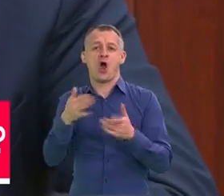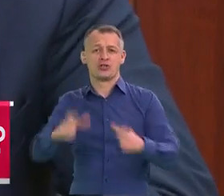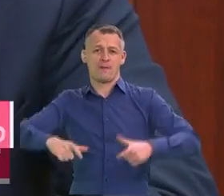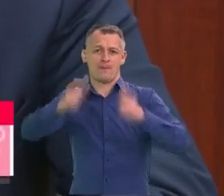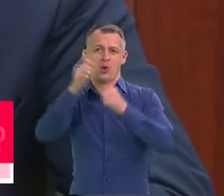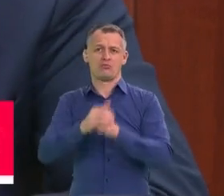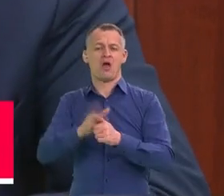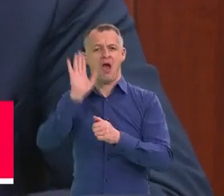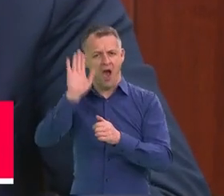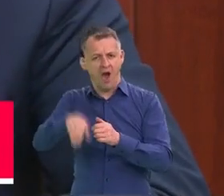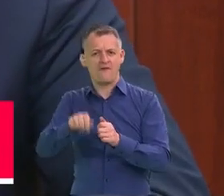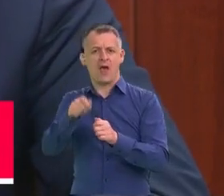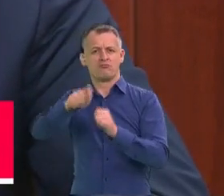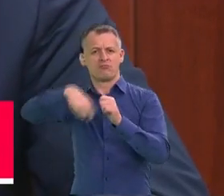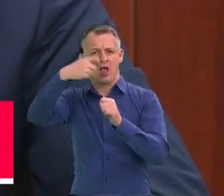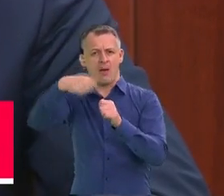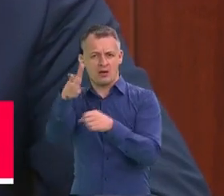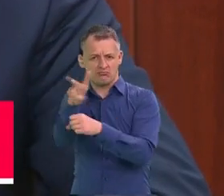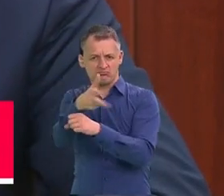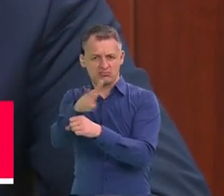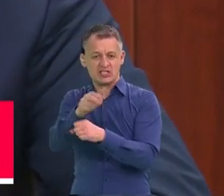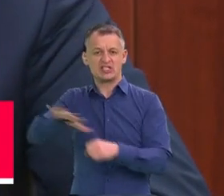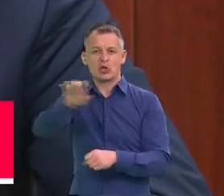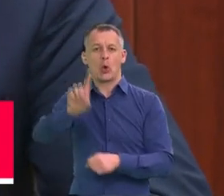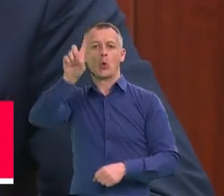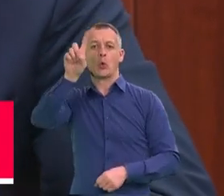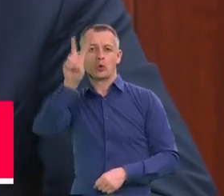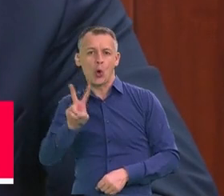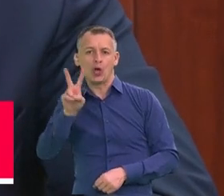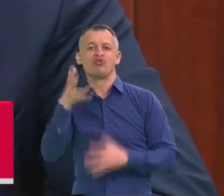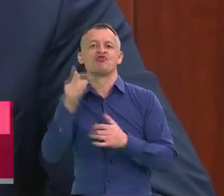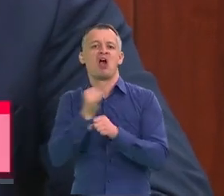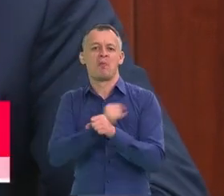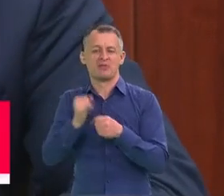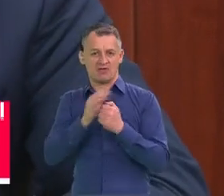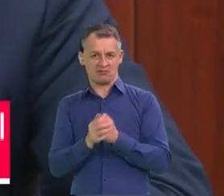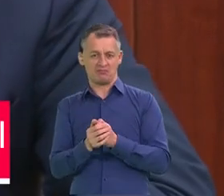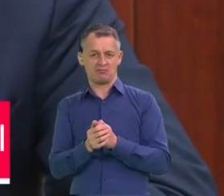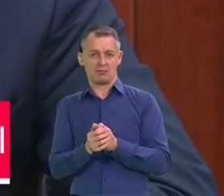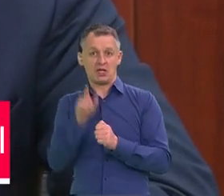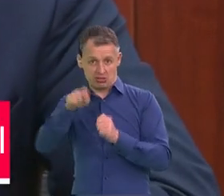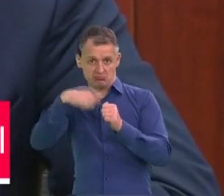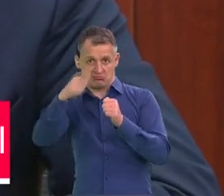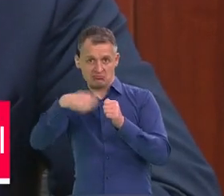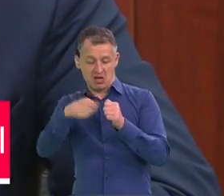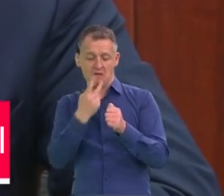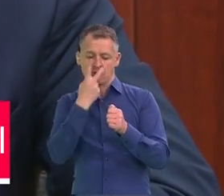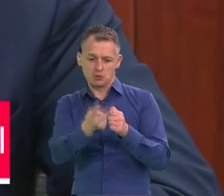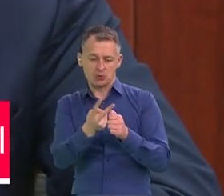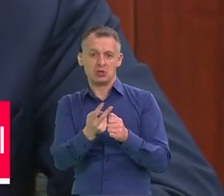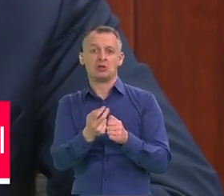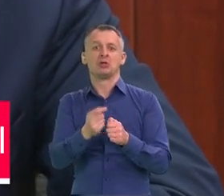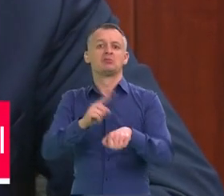Avem camere puse în sectorul 2 și ce am observat de pe aceste camere este că